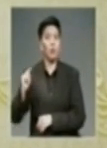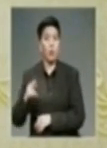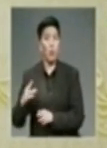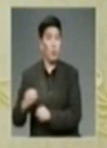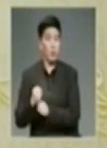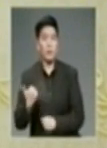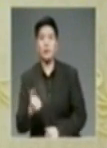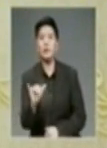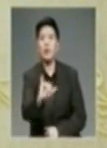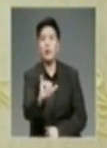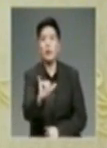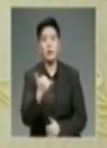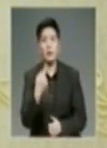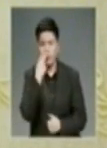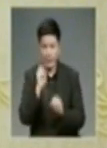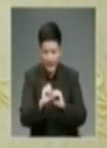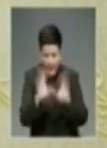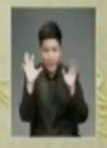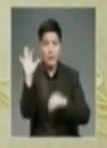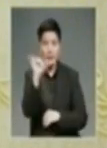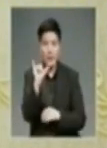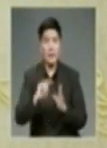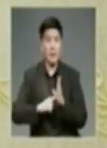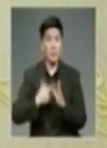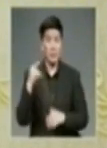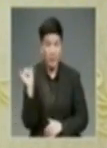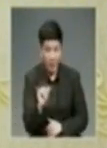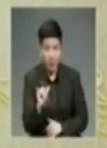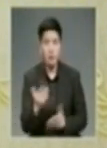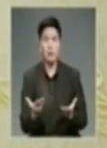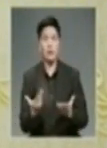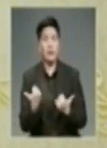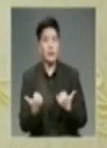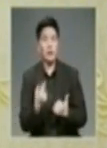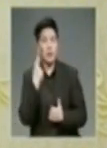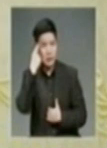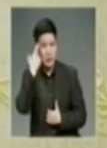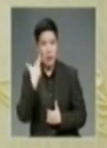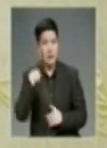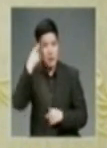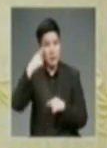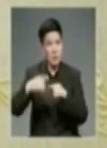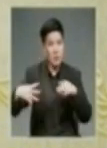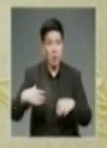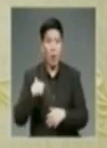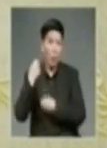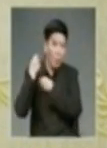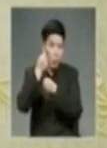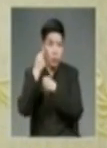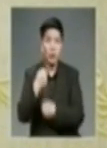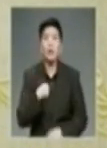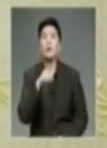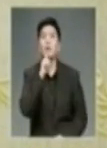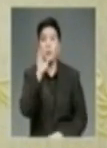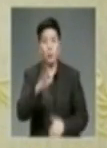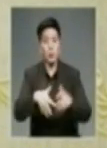รุปนะถ้ามันไม่แน่ชัดยังไม่เกิดขึ้นแล้วก็เกิดการไม่เห็นชอบมีการมาท้วงการอะไรกันถามประชาชนเขาด้ว